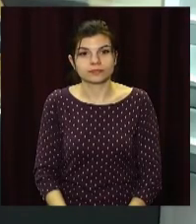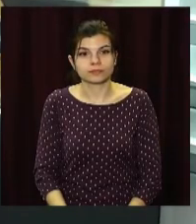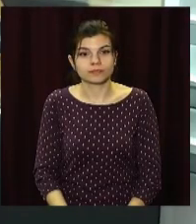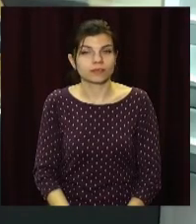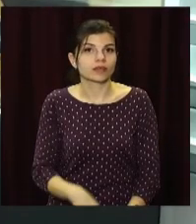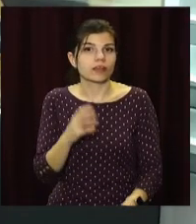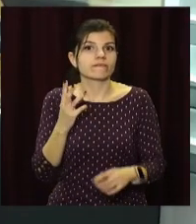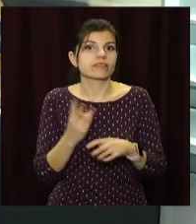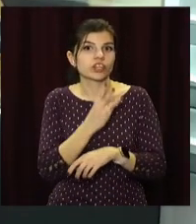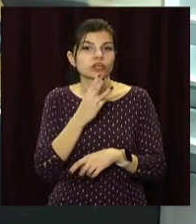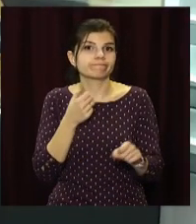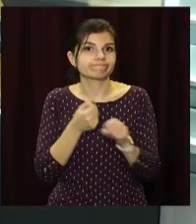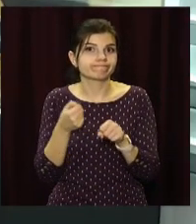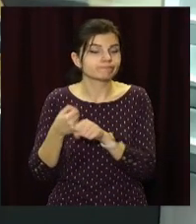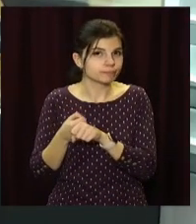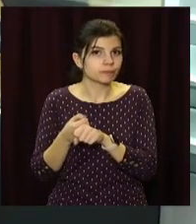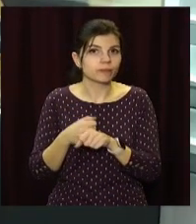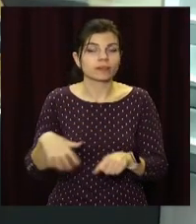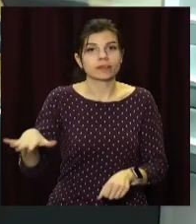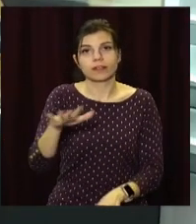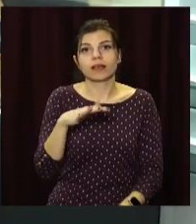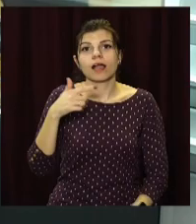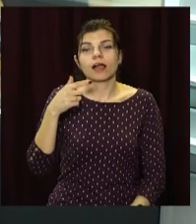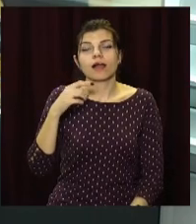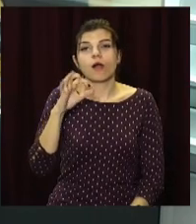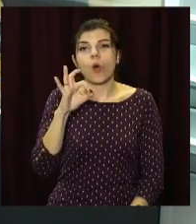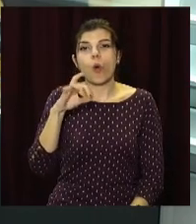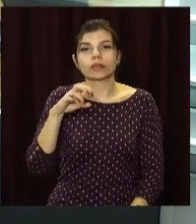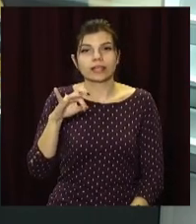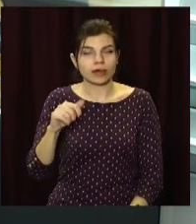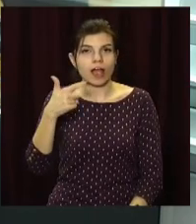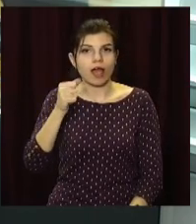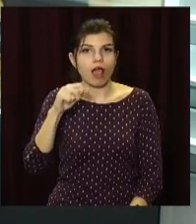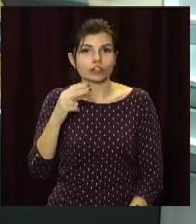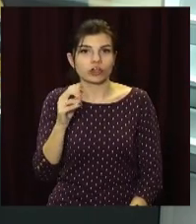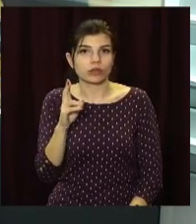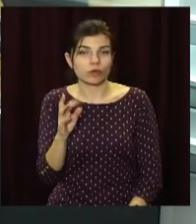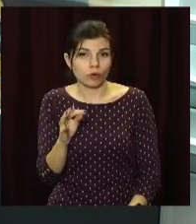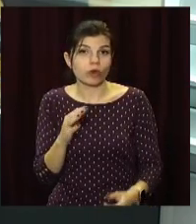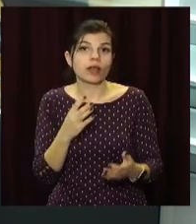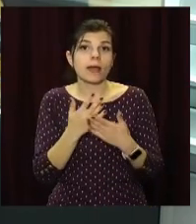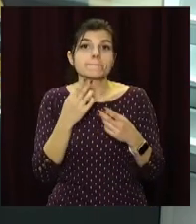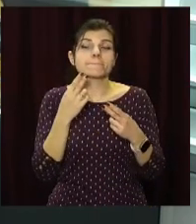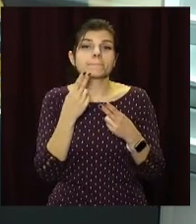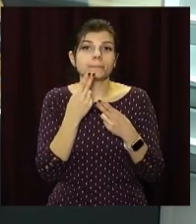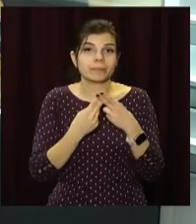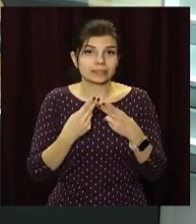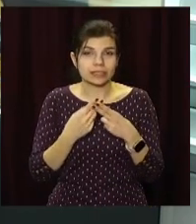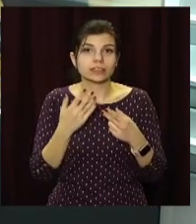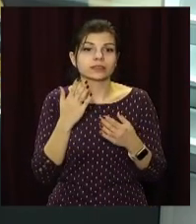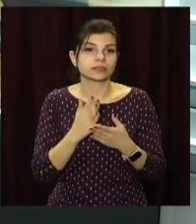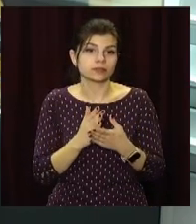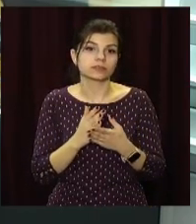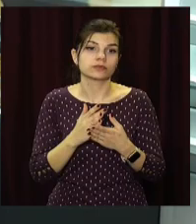Потрійна автотроща у Дніпрі. На приїзді Олександра Гальченка зіткнулися «Мерседес» і мікроавтобус «Фольксваген». Аварія трапилася